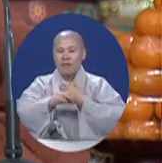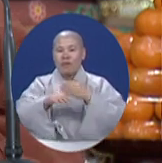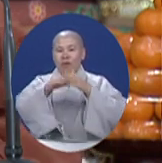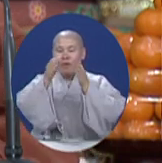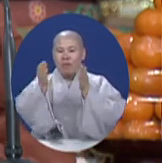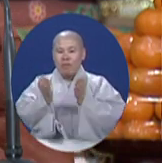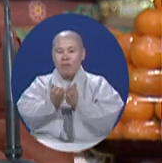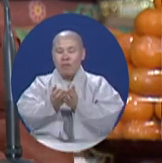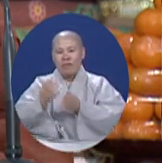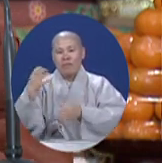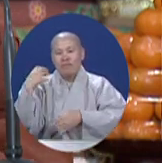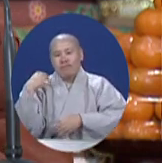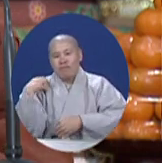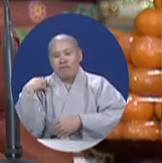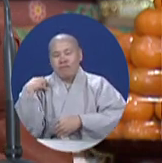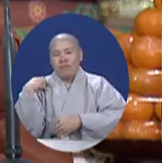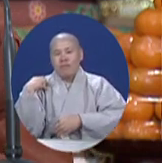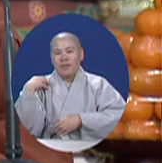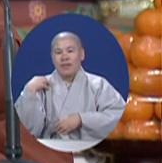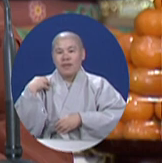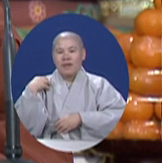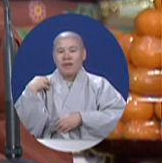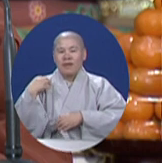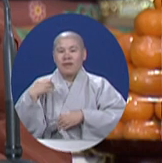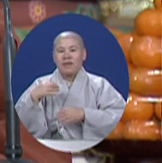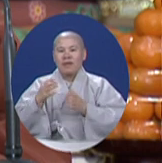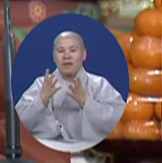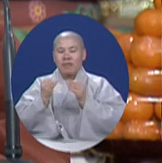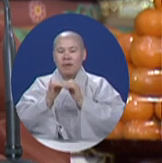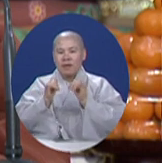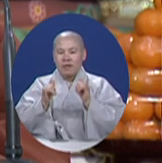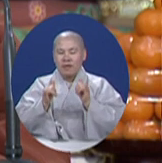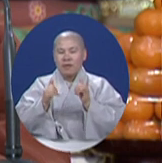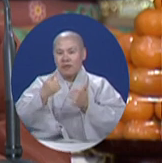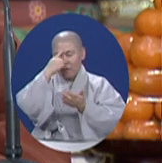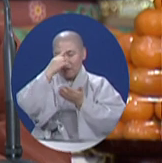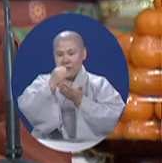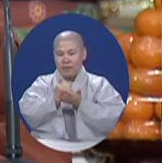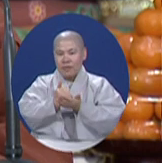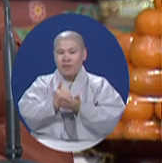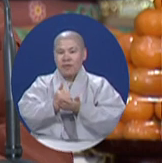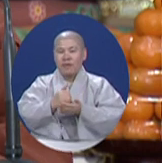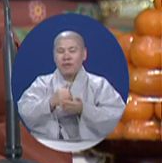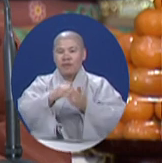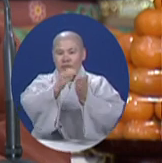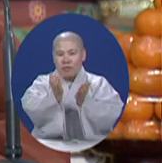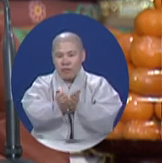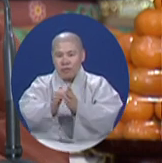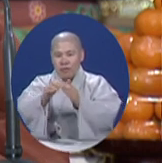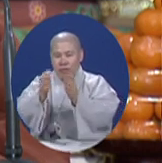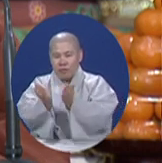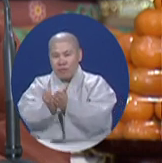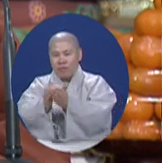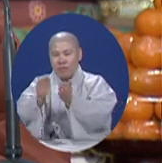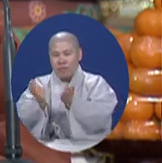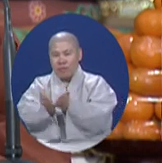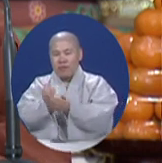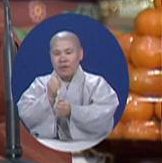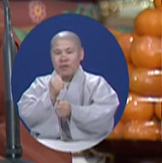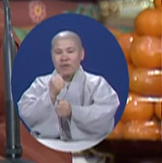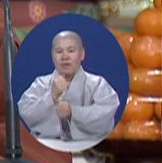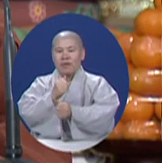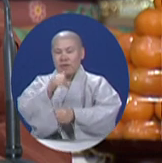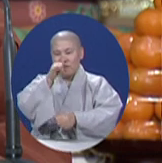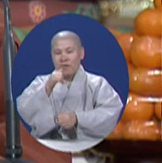전부 소임으로 그 대중이 구성되어 있습니다. 소임,